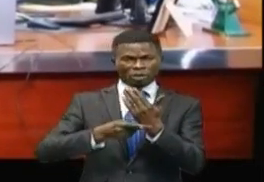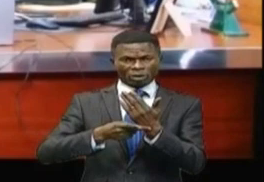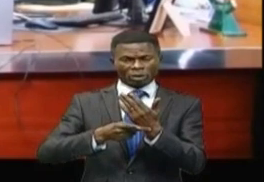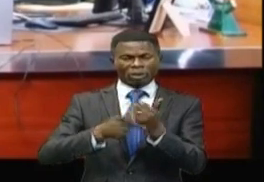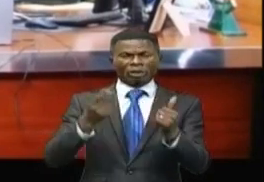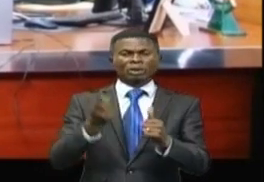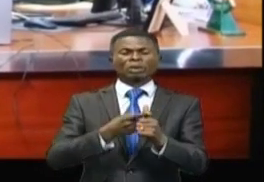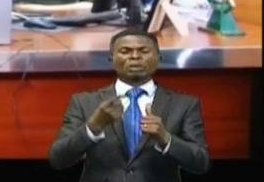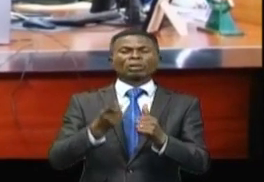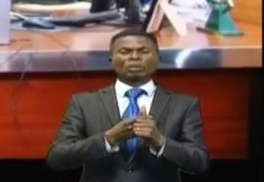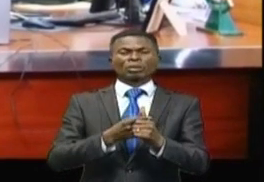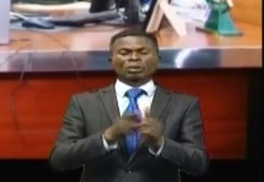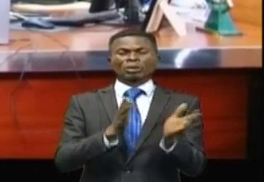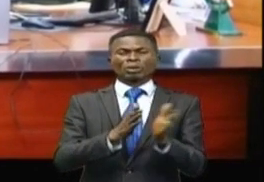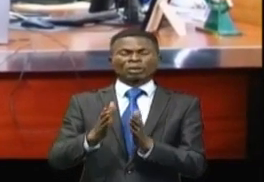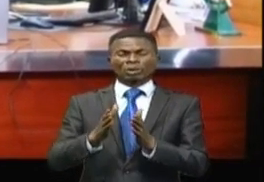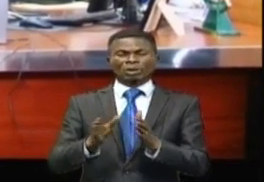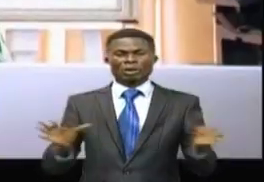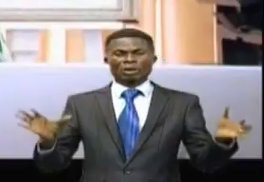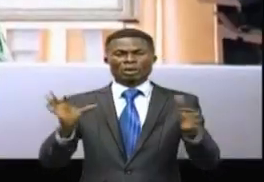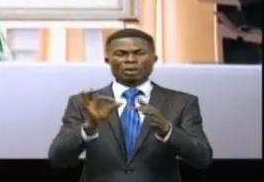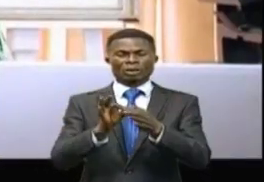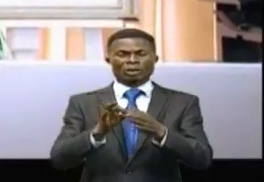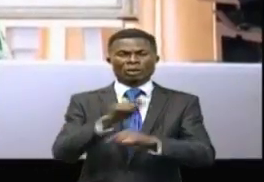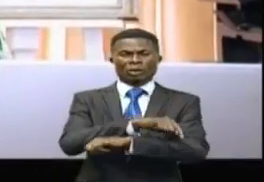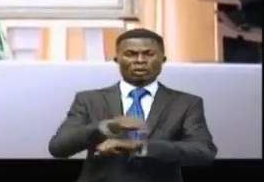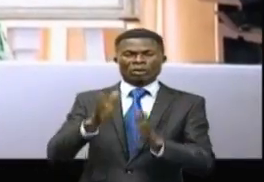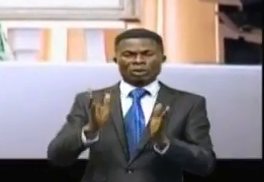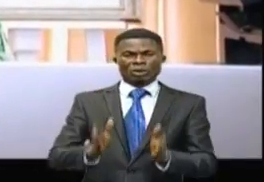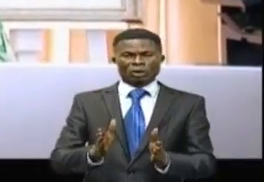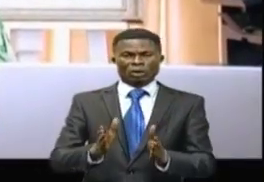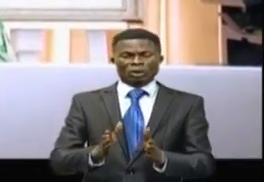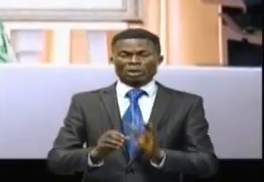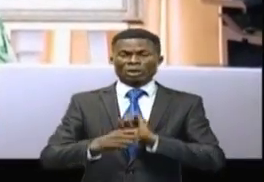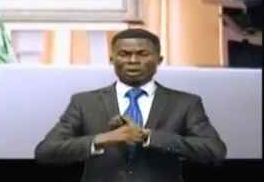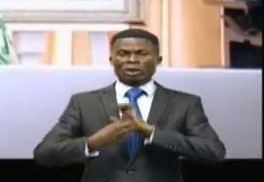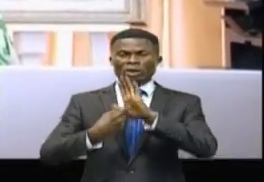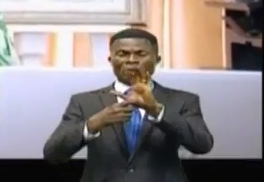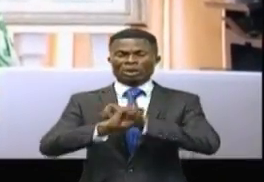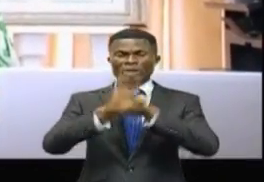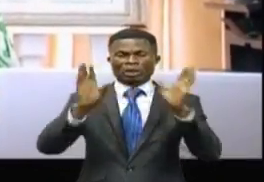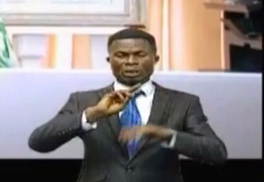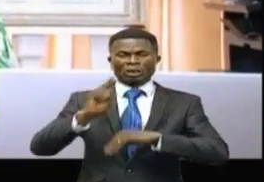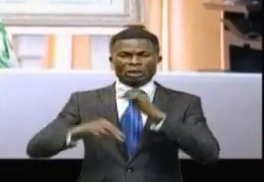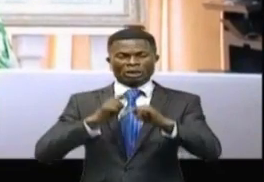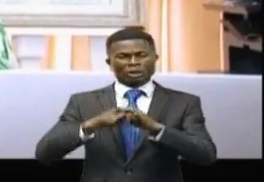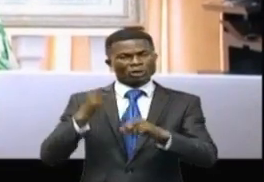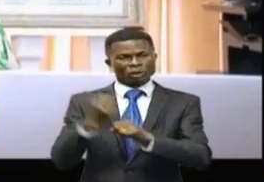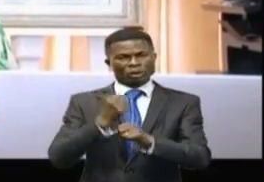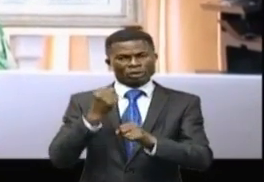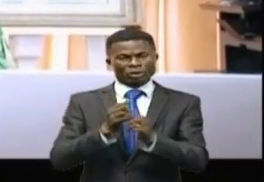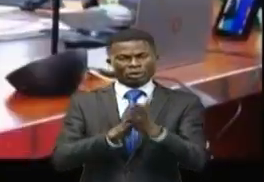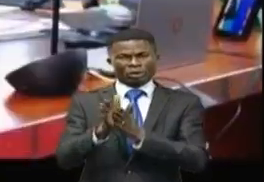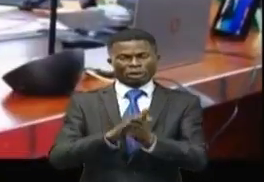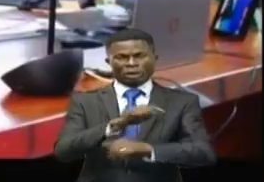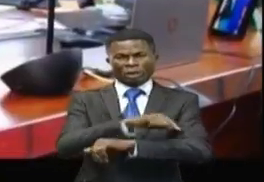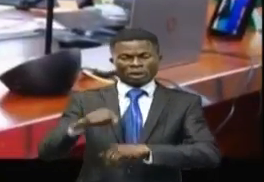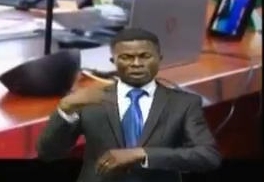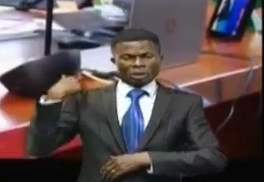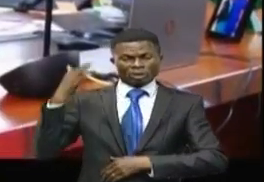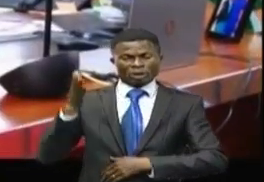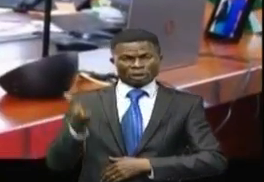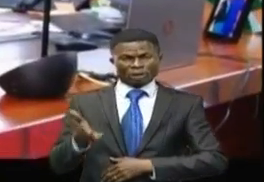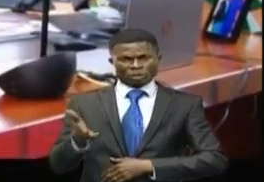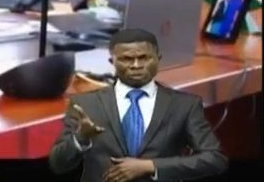notamment l'interconnexion des administrations la traçabilité la gouvernance des diverses opérations liées aux établissements pénitentiaires